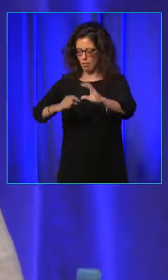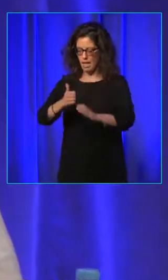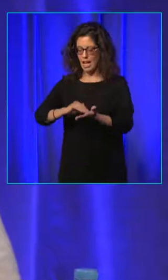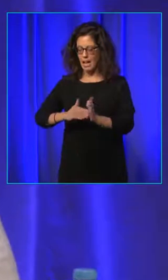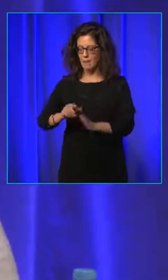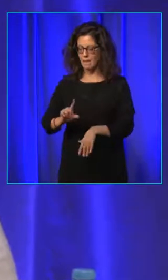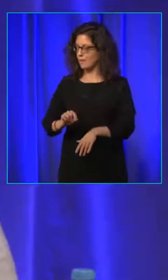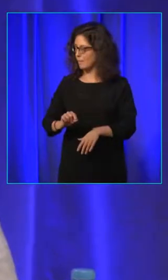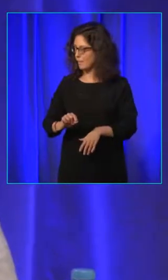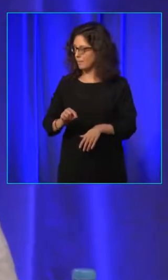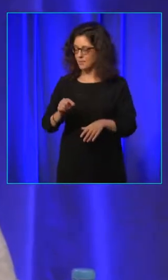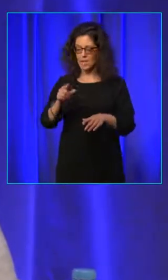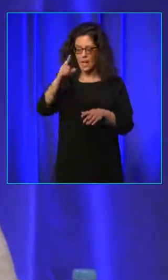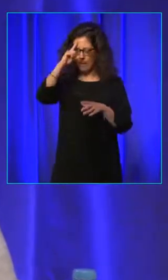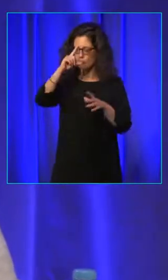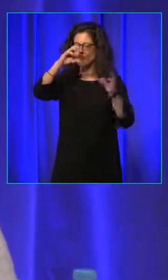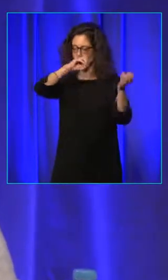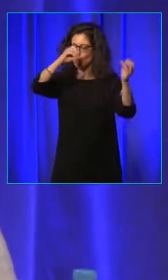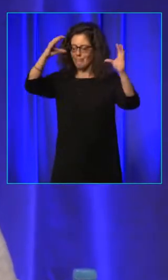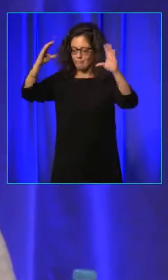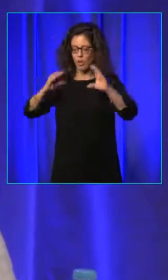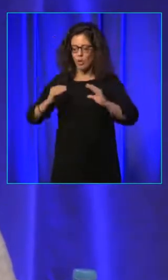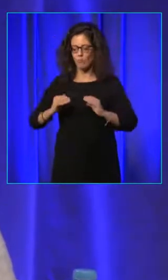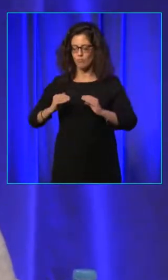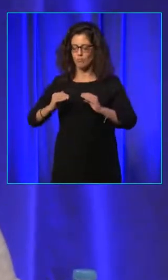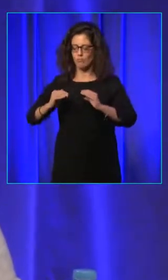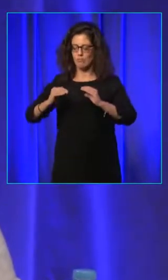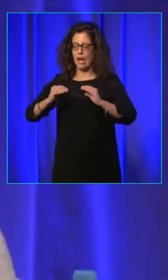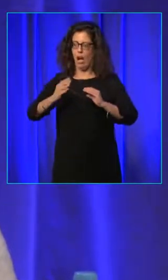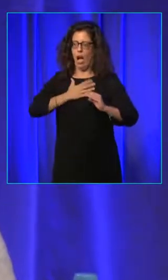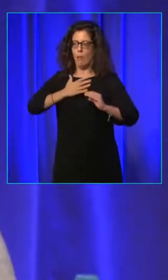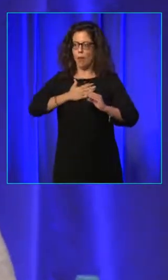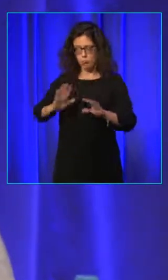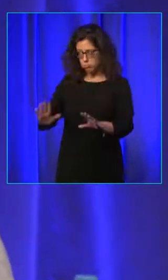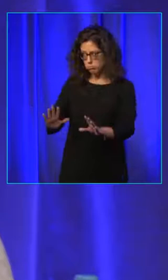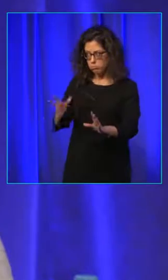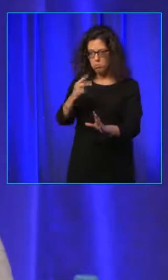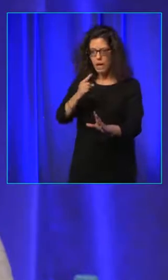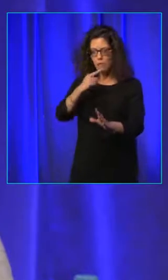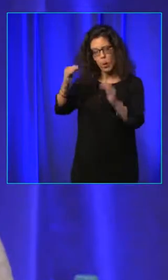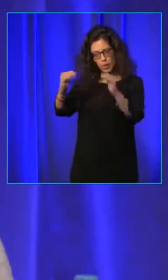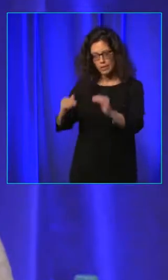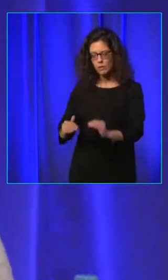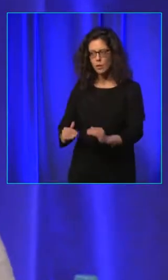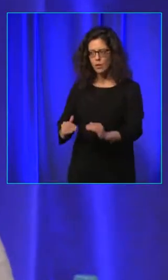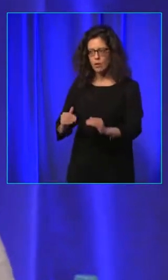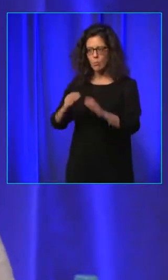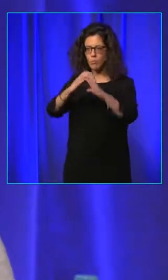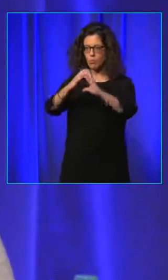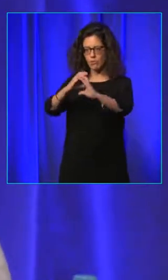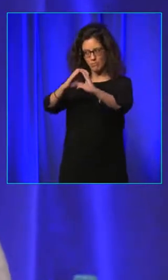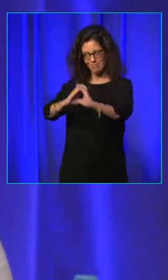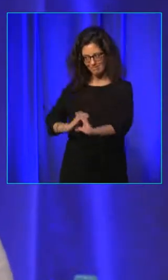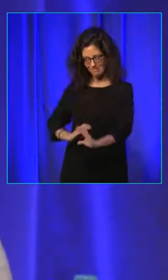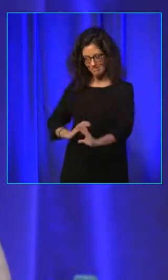peur. Je dis, c'est pas grave, tu redescends. Elle redescend, elle n'a plus peur. Donc, je la revois 3 jours après. Bon, le devoir que tu dois